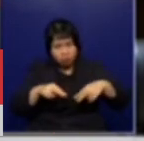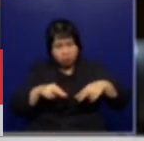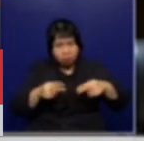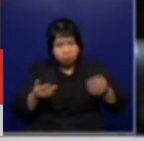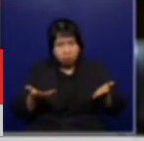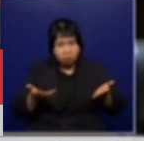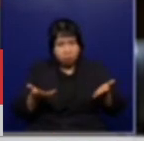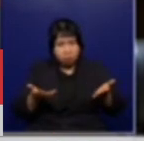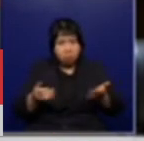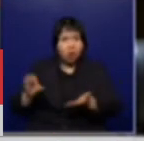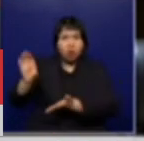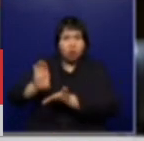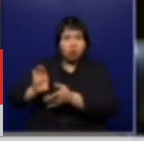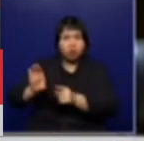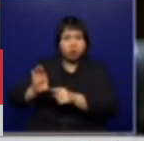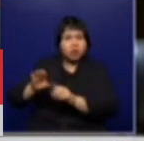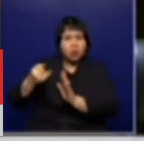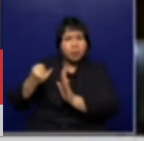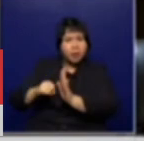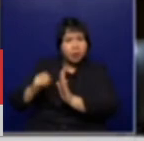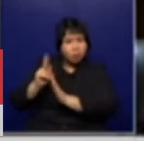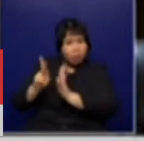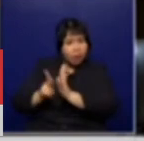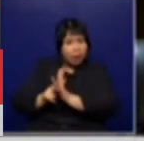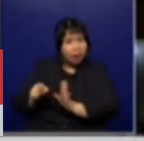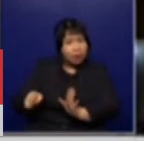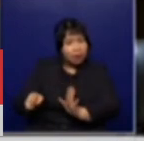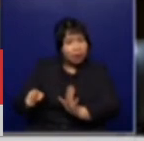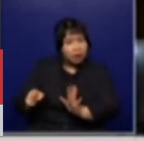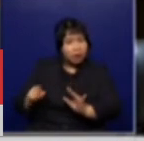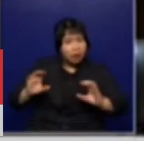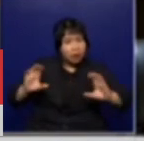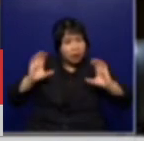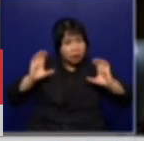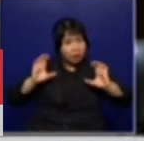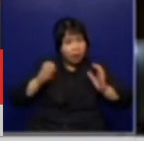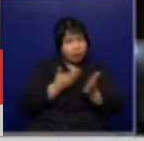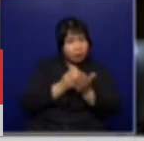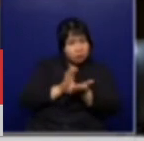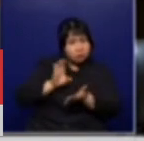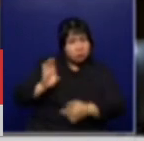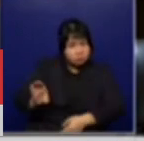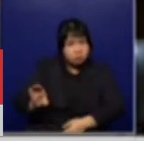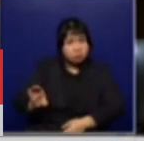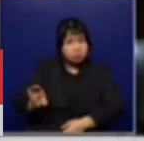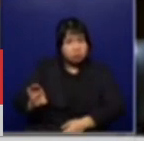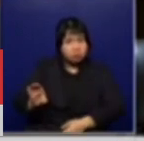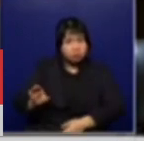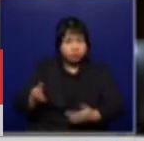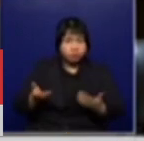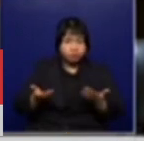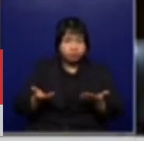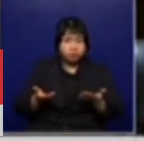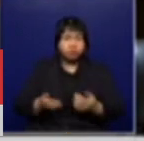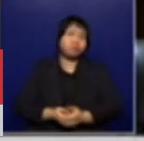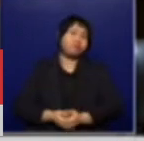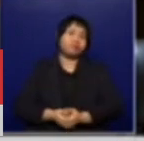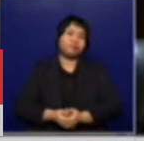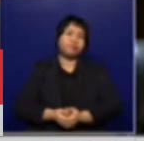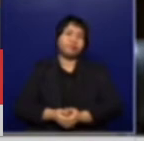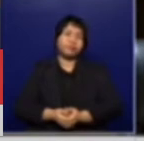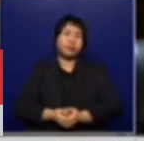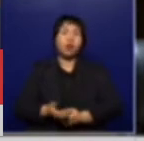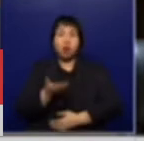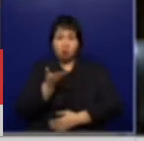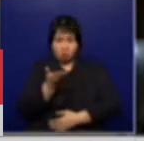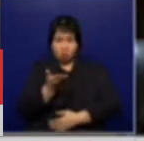ทุนเองก็ทำไม่ถูกต้องตามกฎหมายแบบนี้แล้วรัฐบาลยังจะอุดหนุนกองทุนนี้อยู่อีกหรือคะและที่สำคัญค่ะขอให้